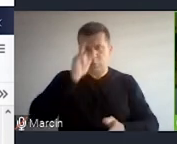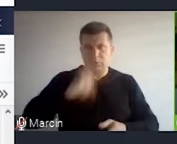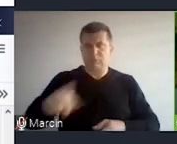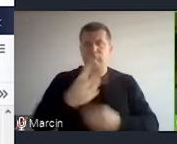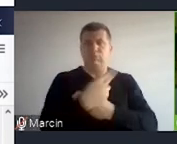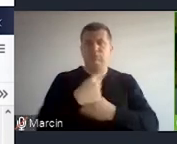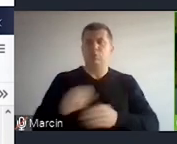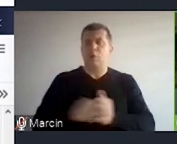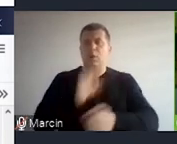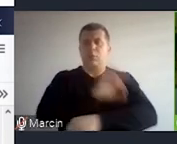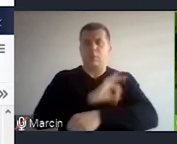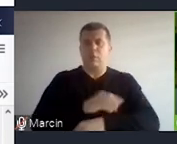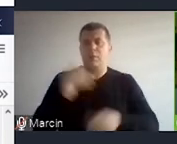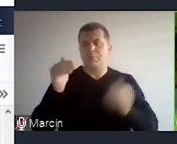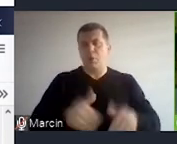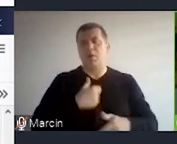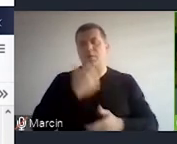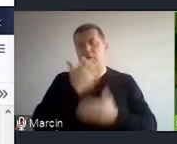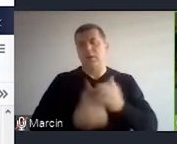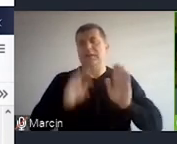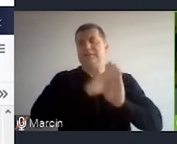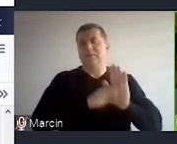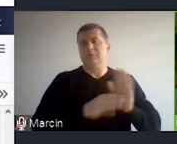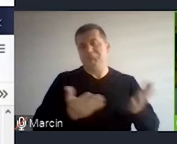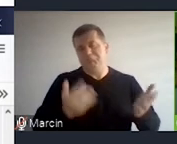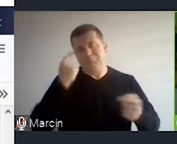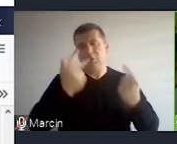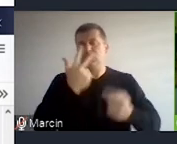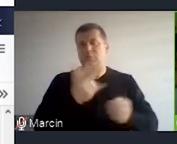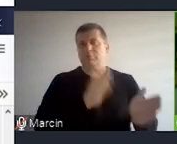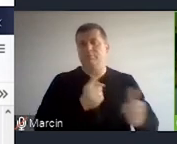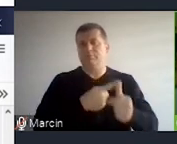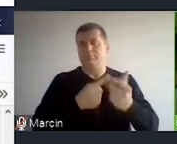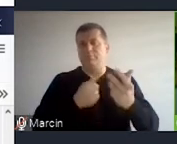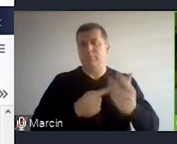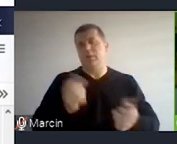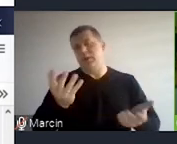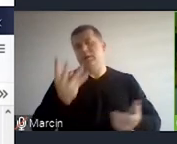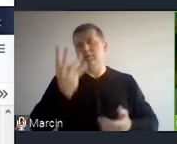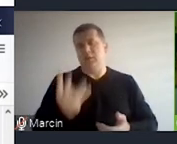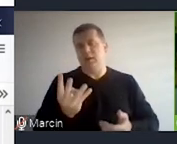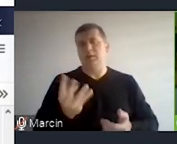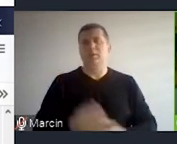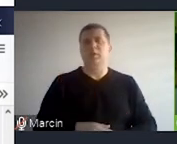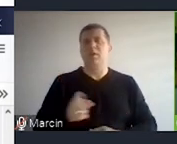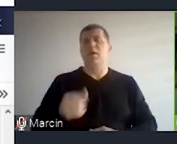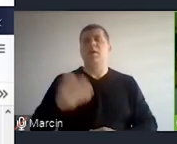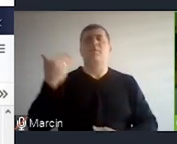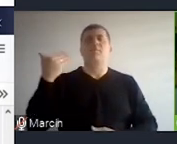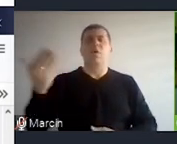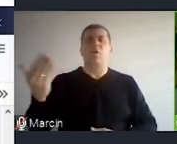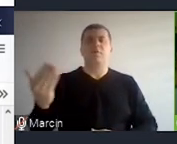projekcie, mogę zastosować w zasadzie trzy podejścia. No, cztery, ale czwarty to wolontariat